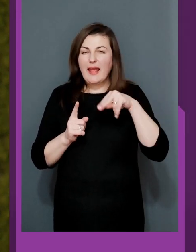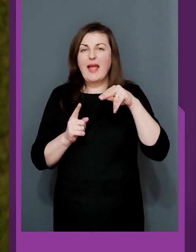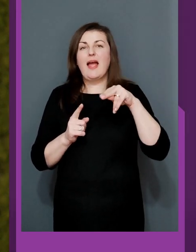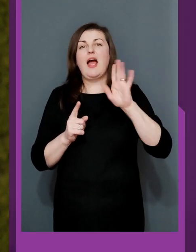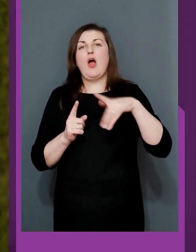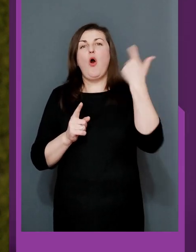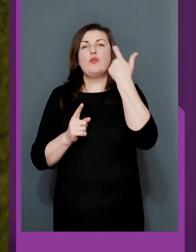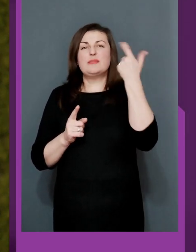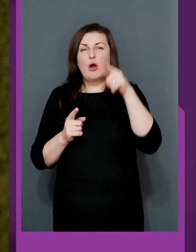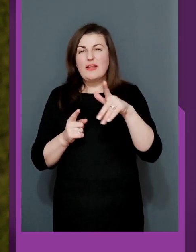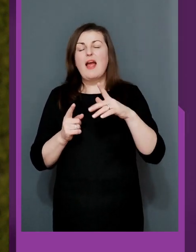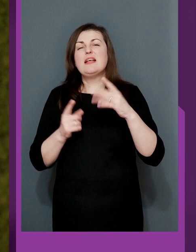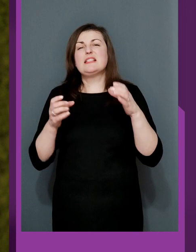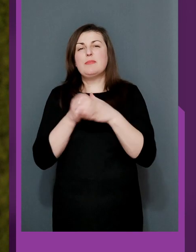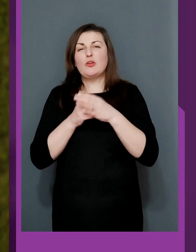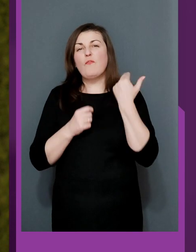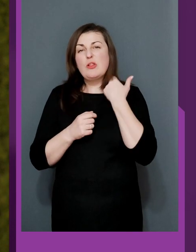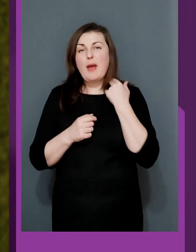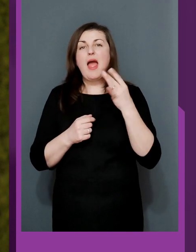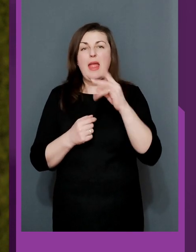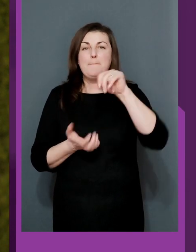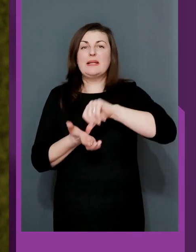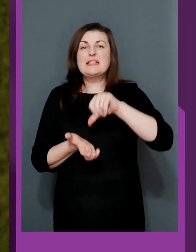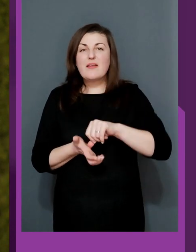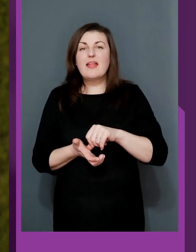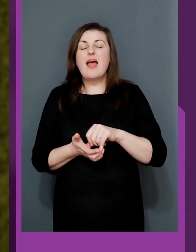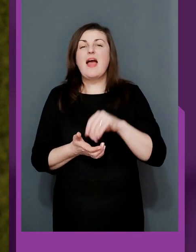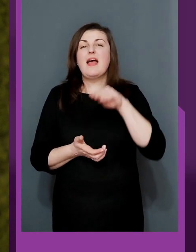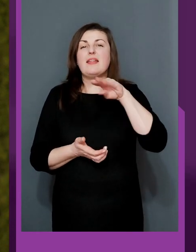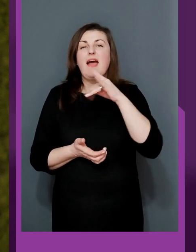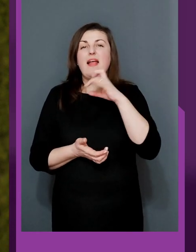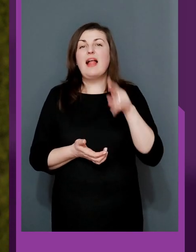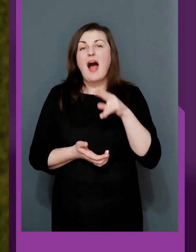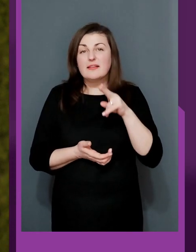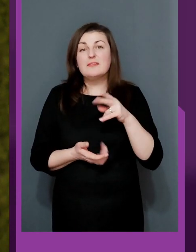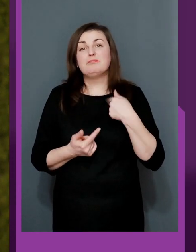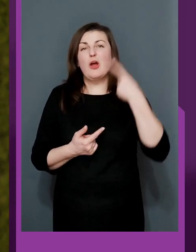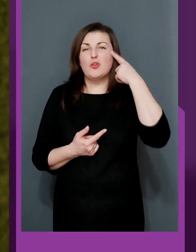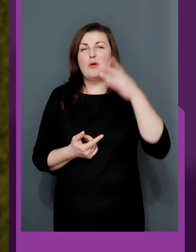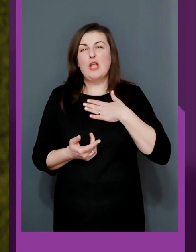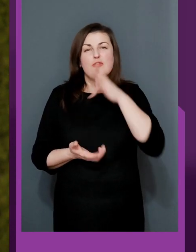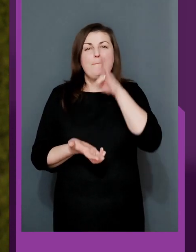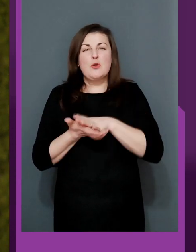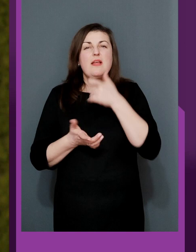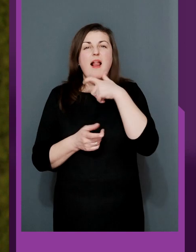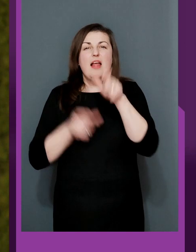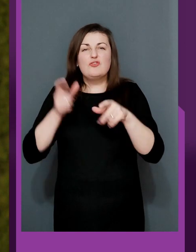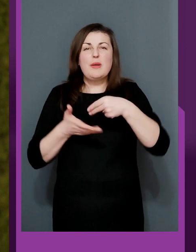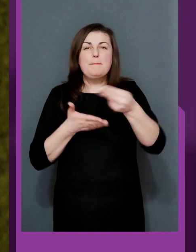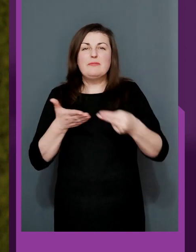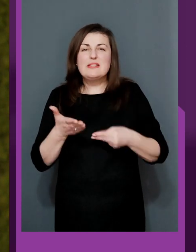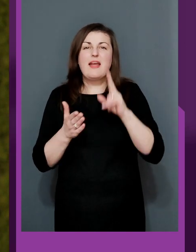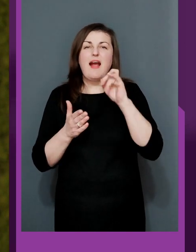господарів турніру збірну Великої Британії і представників Тайланду Я думаю що наші постійні глядачі підписники